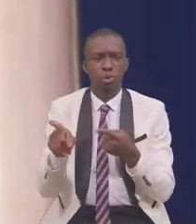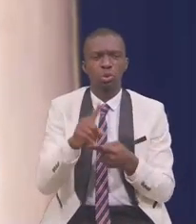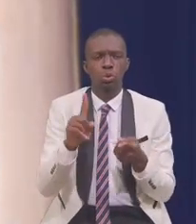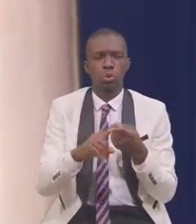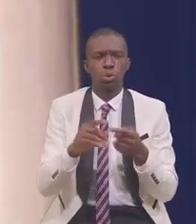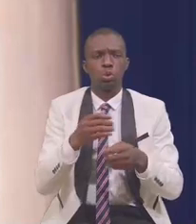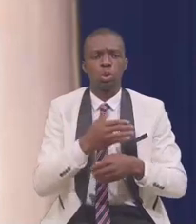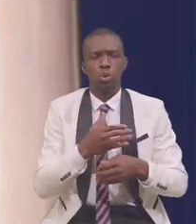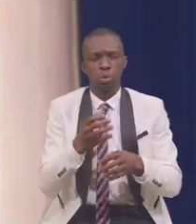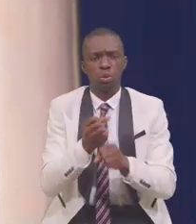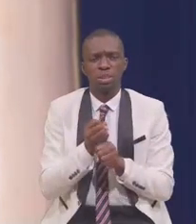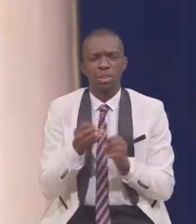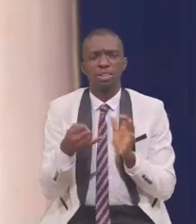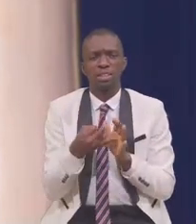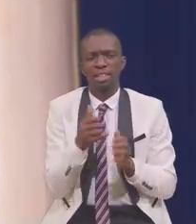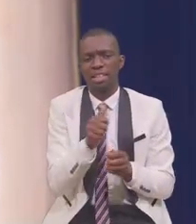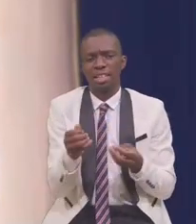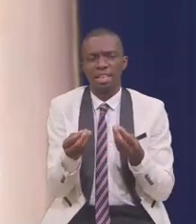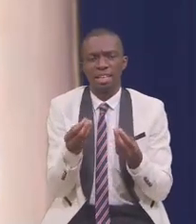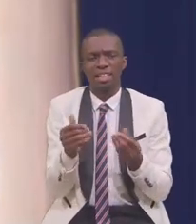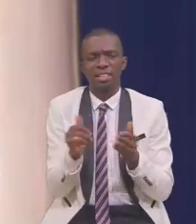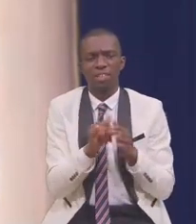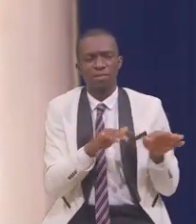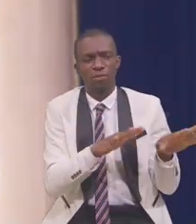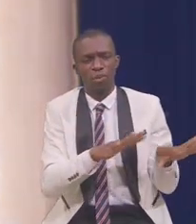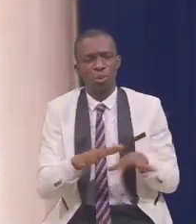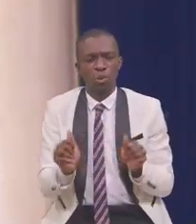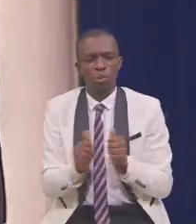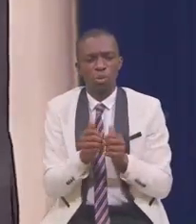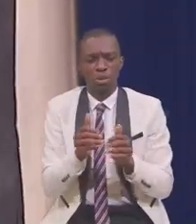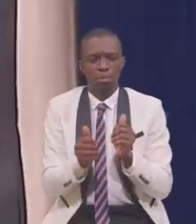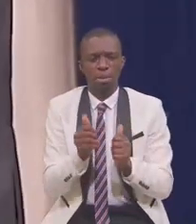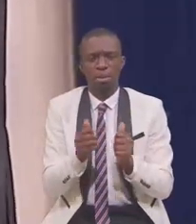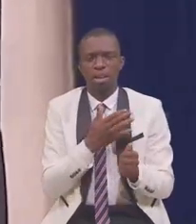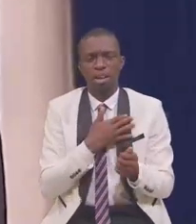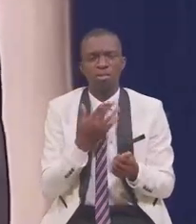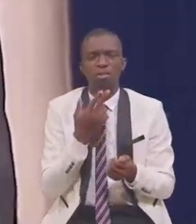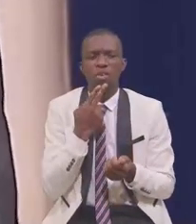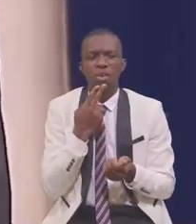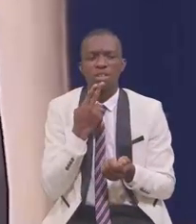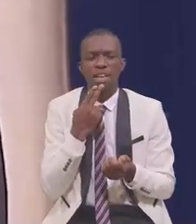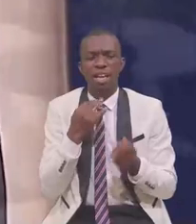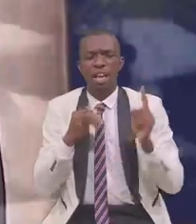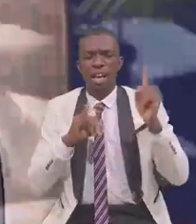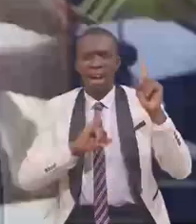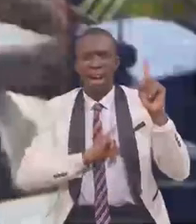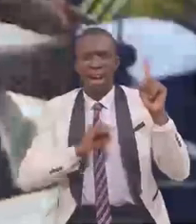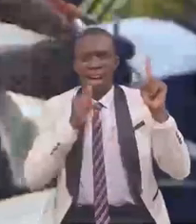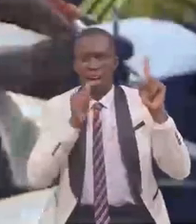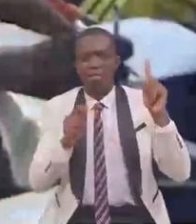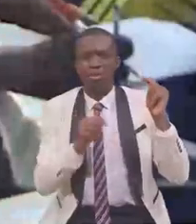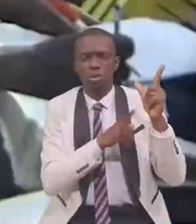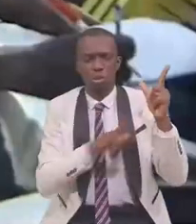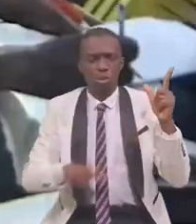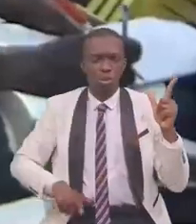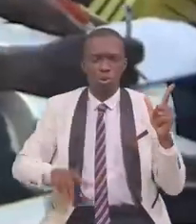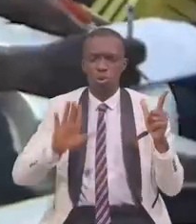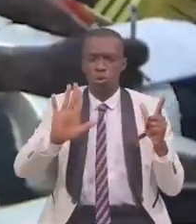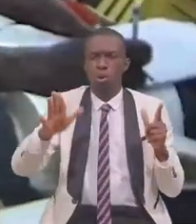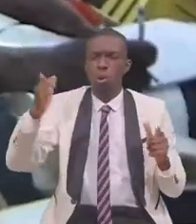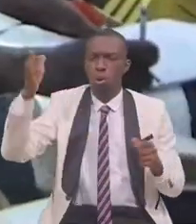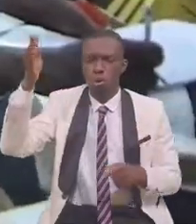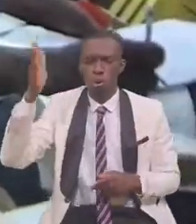le miel. Je suis l'Éternel, votre Dieu, qui vous ai... Donnez-moi le mot là-bas. Donnez-moi